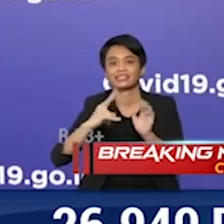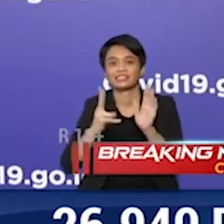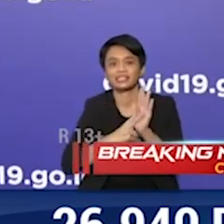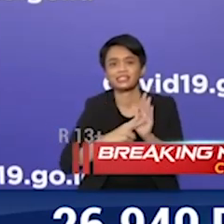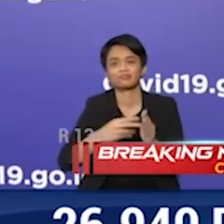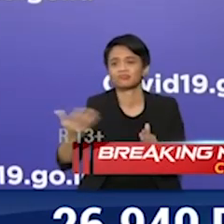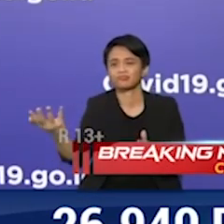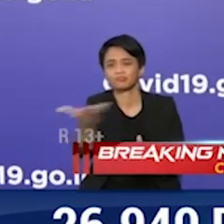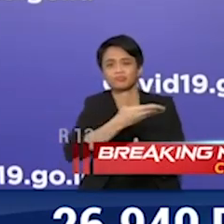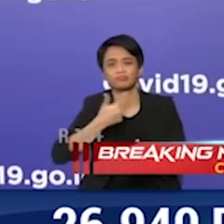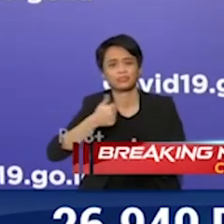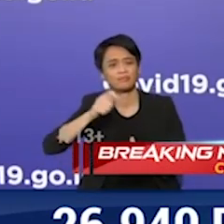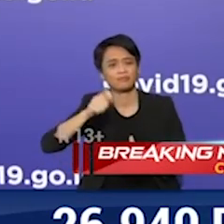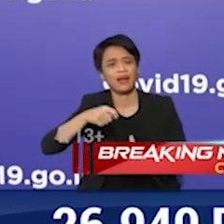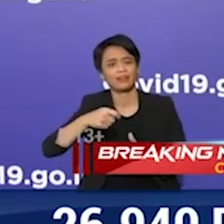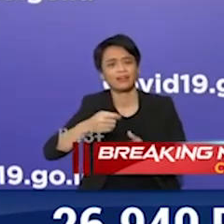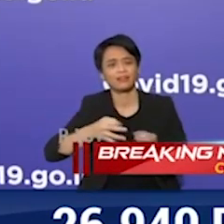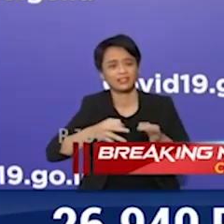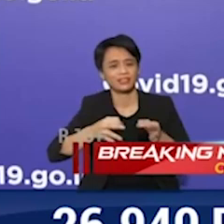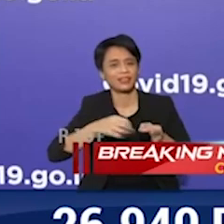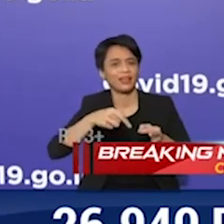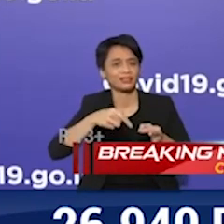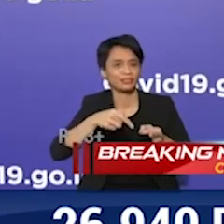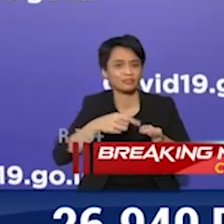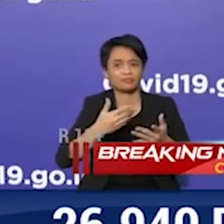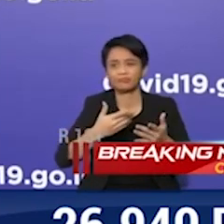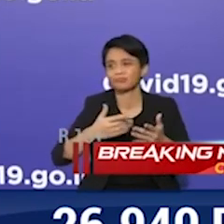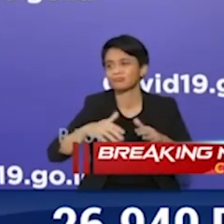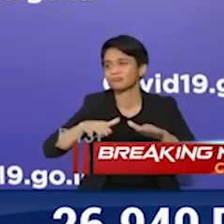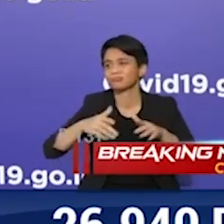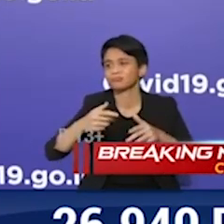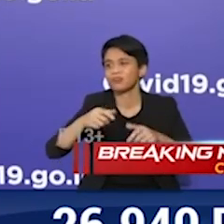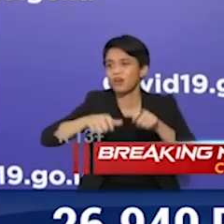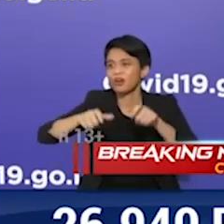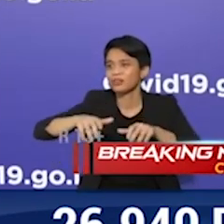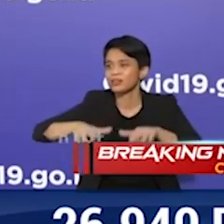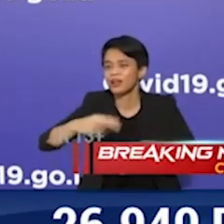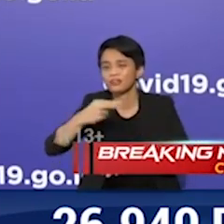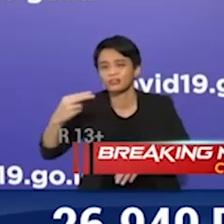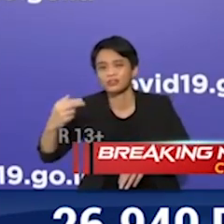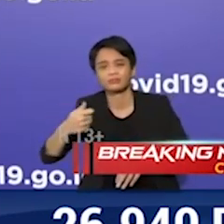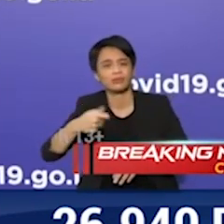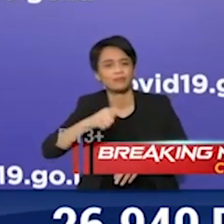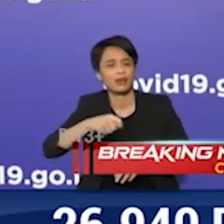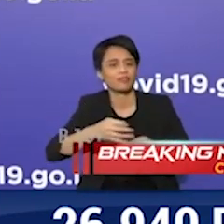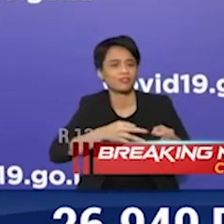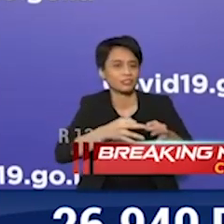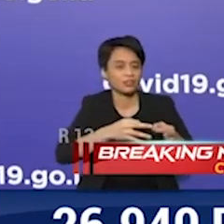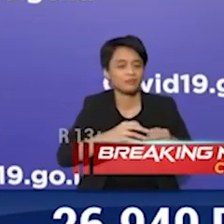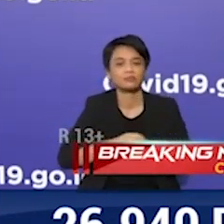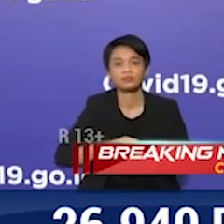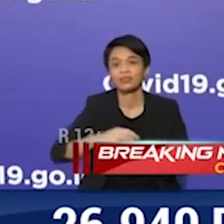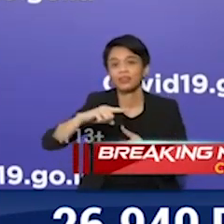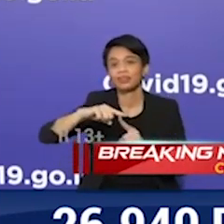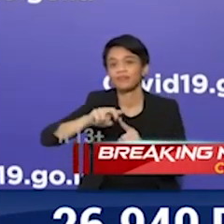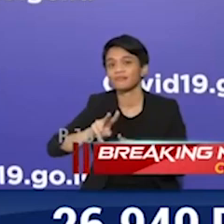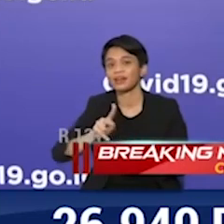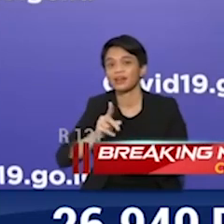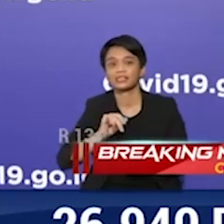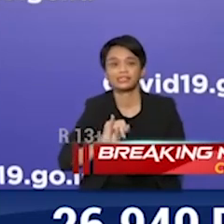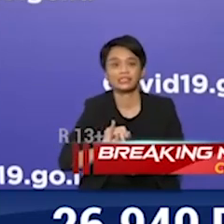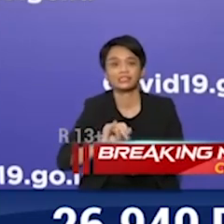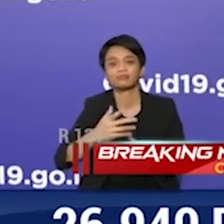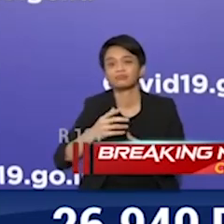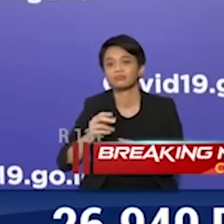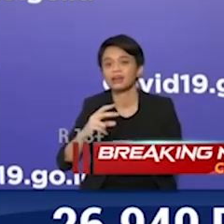semua warga negara kita oleh semua penduduk kita Televisi Republik Indonesia dan Radio Republik Indonesia pun